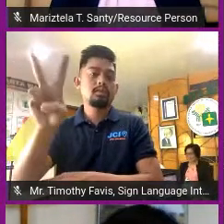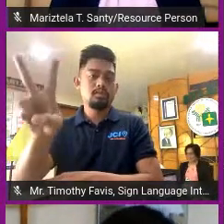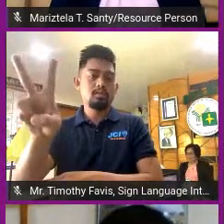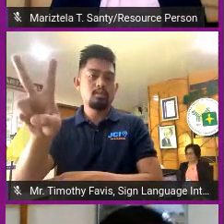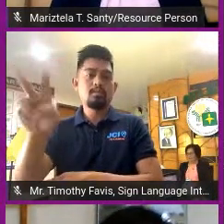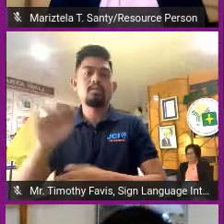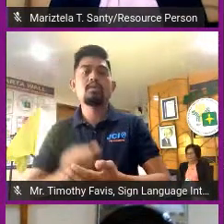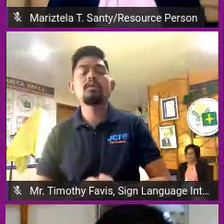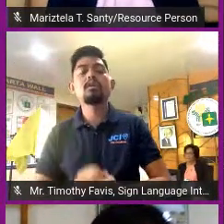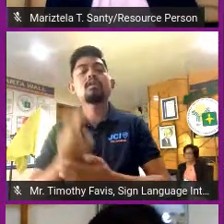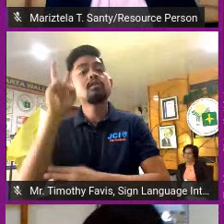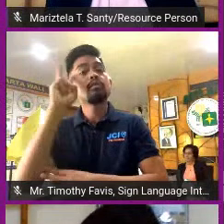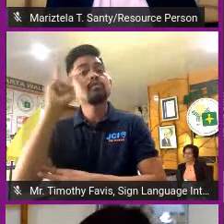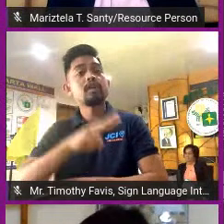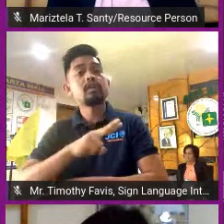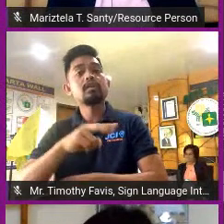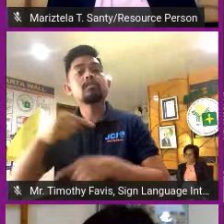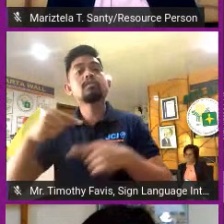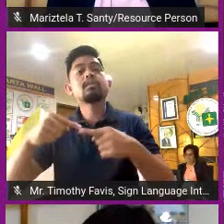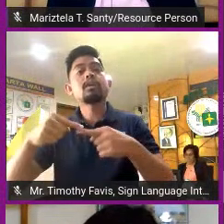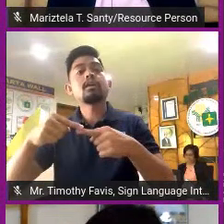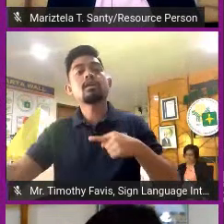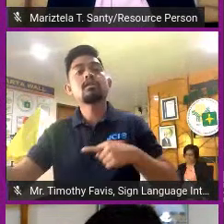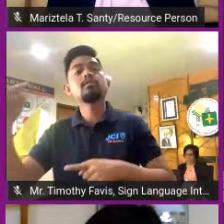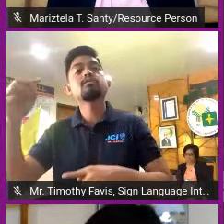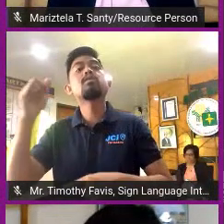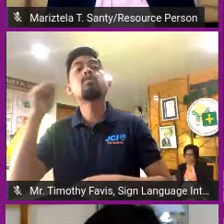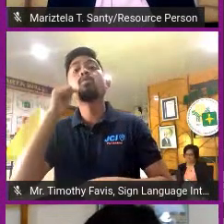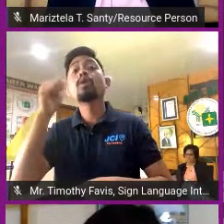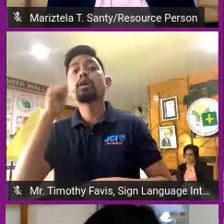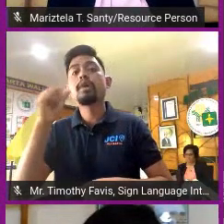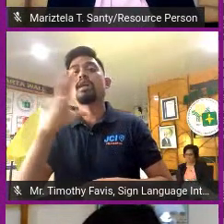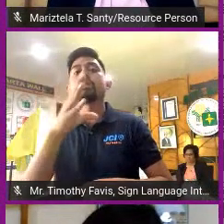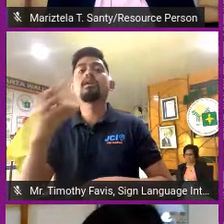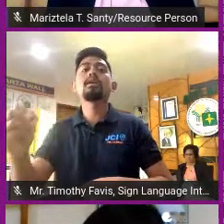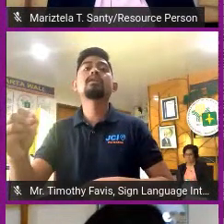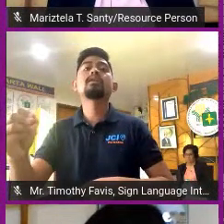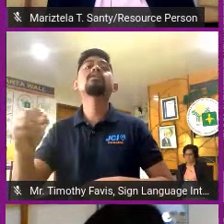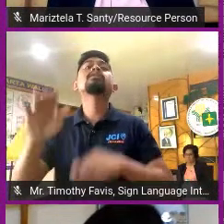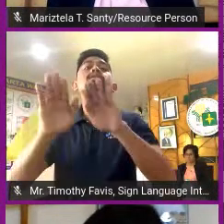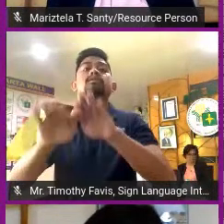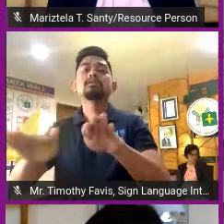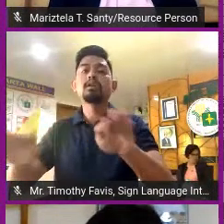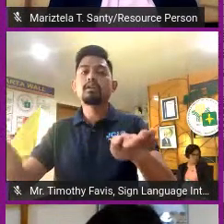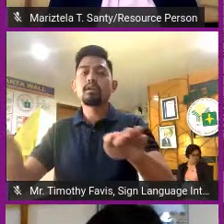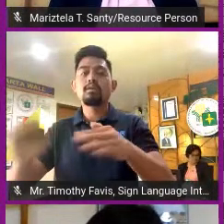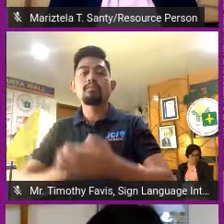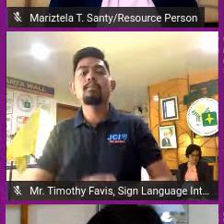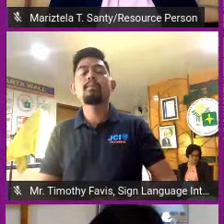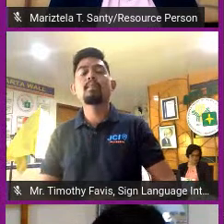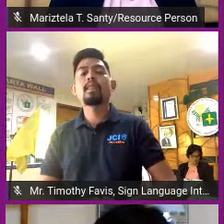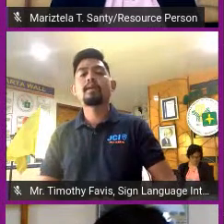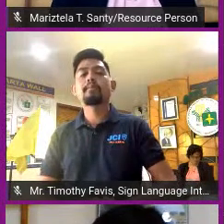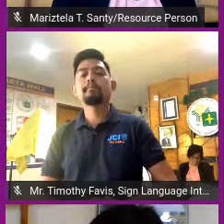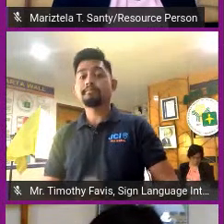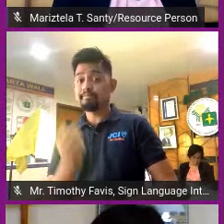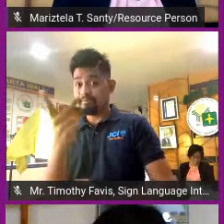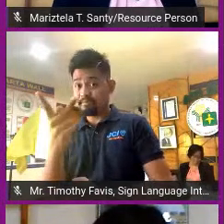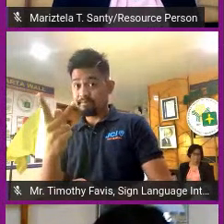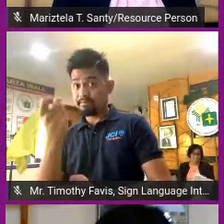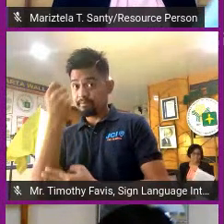anti-VAWC or violence against women and children. Okay po, so sa punto pong ito,